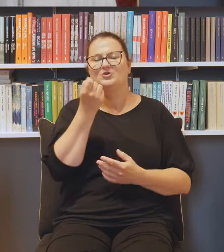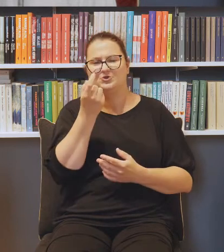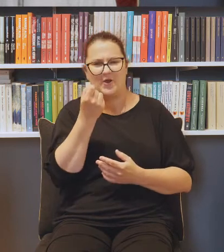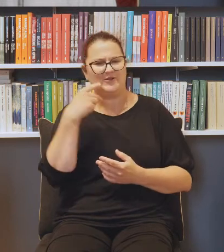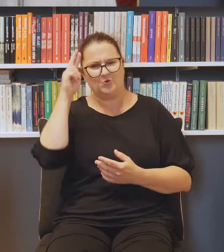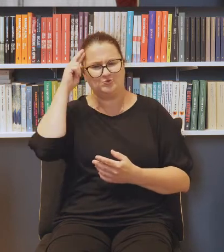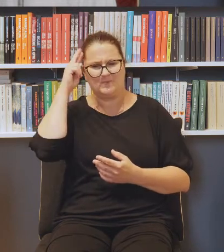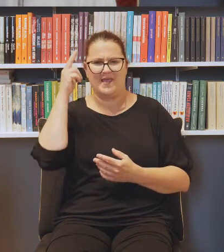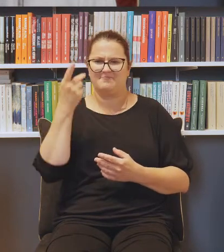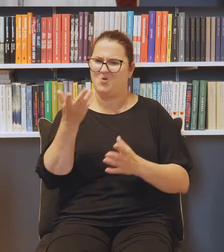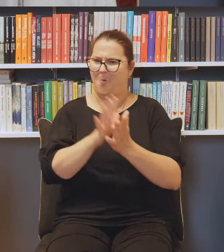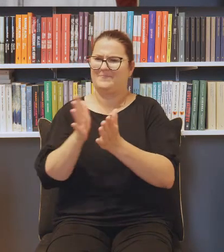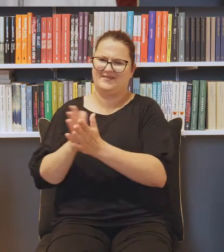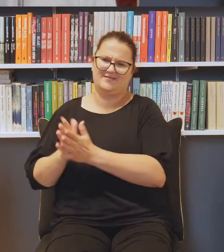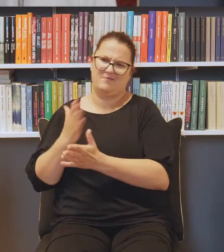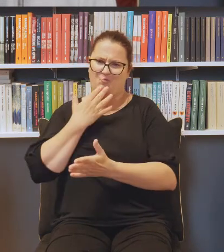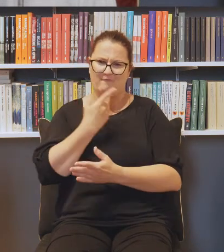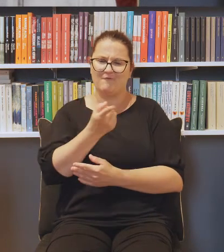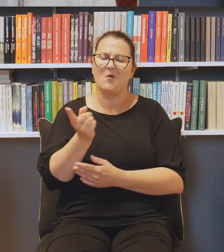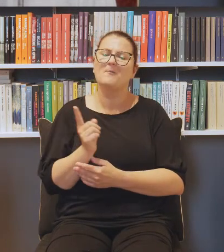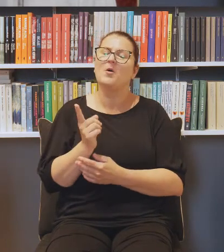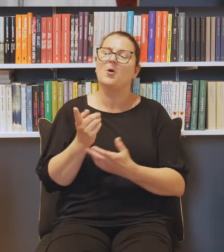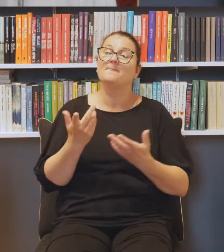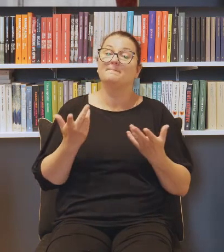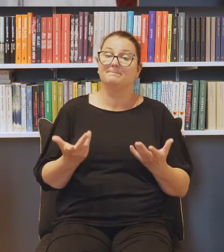Znaczy, trochę nie rozumiem tych opinii, bo one są...